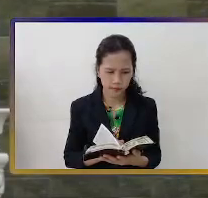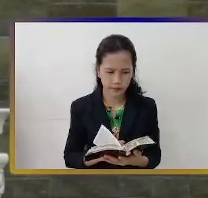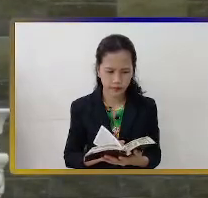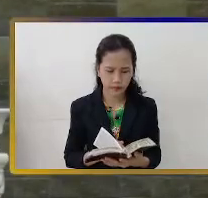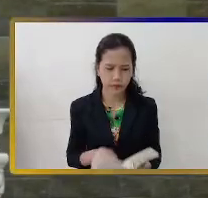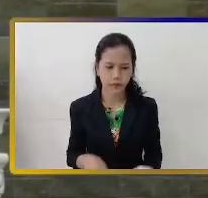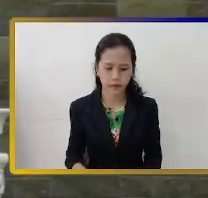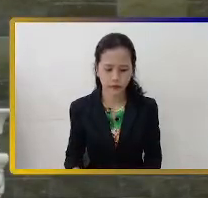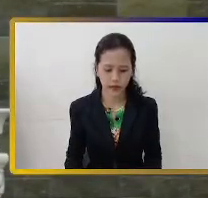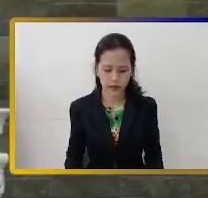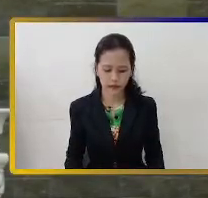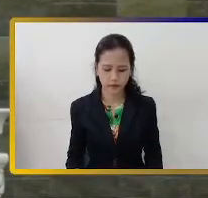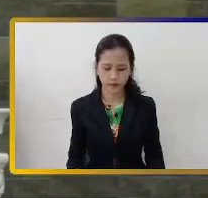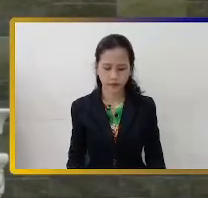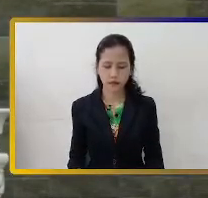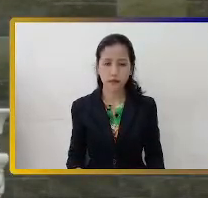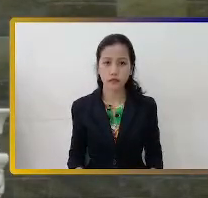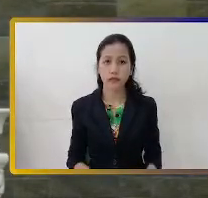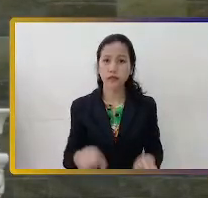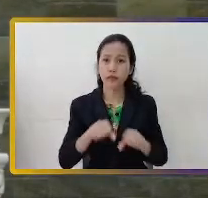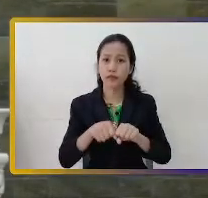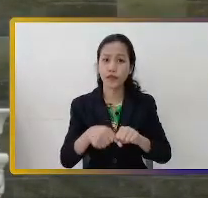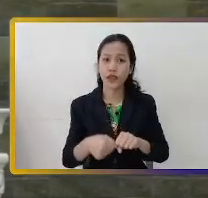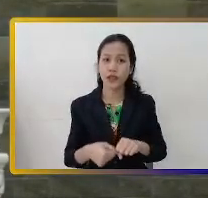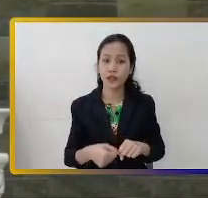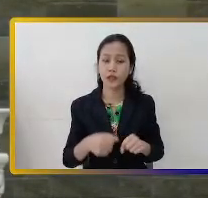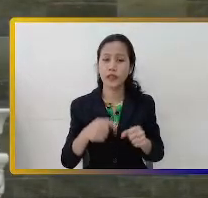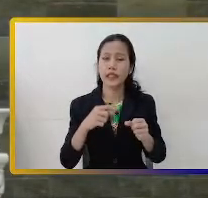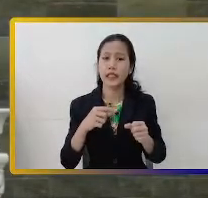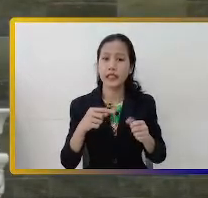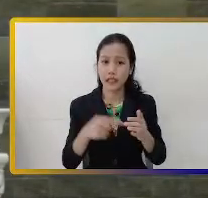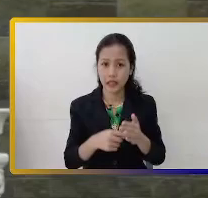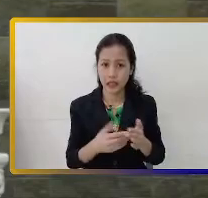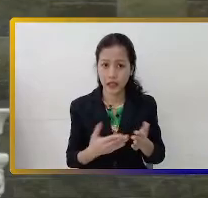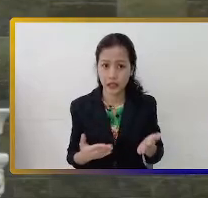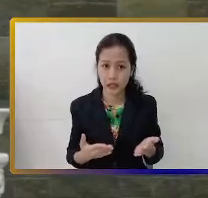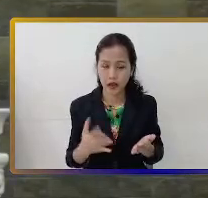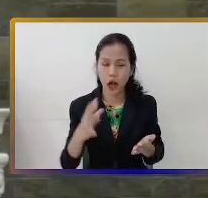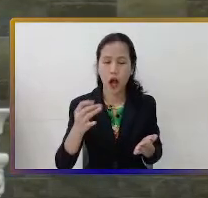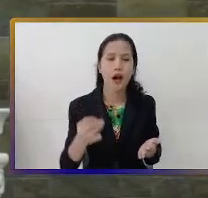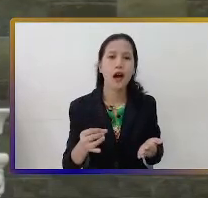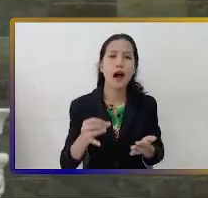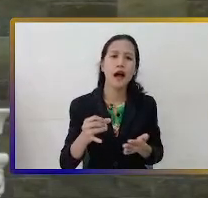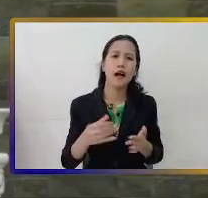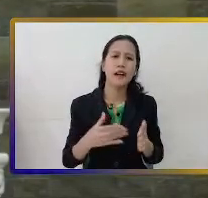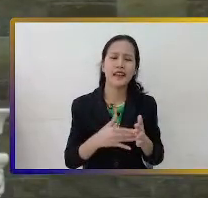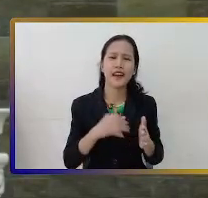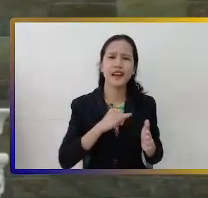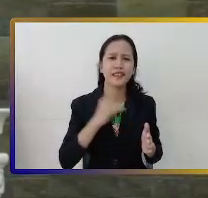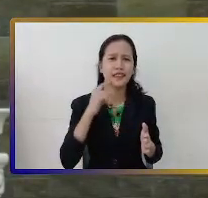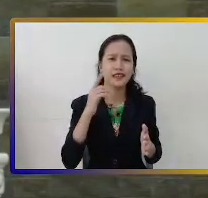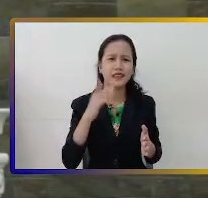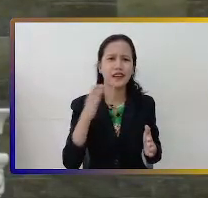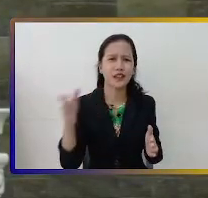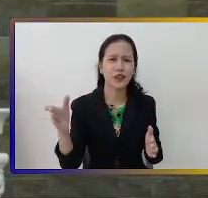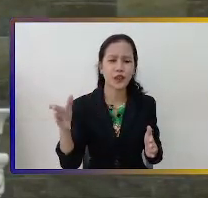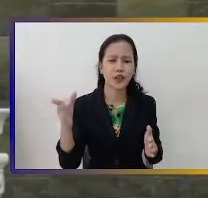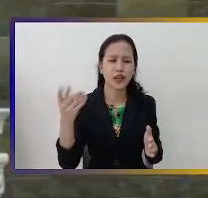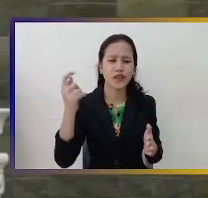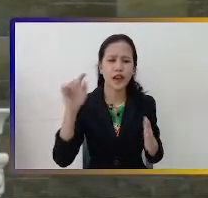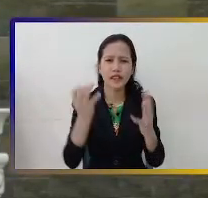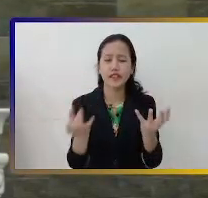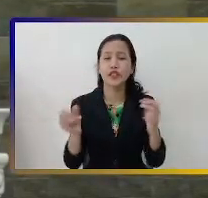So dito po kasi, dahil po nga sabi ko nga po sa inyo, the issue here is political issue. So ang dinidil po dito